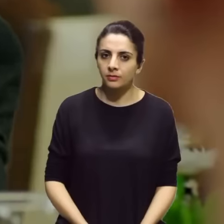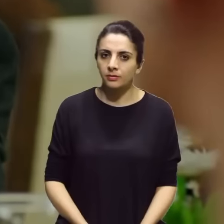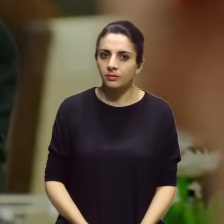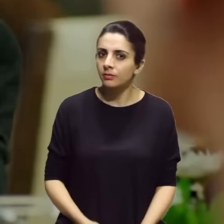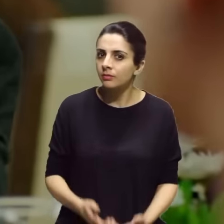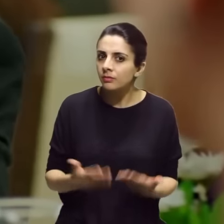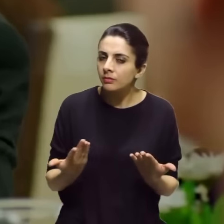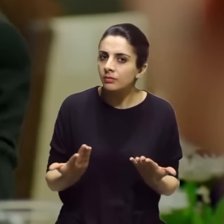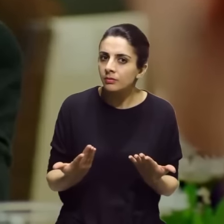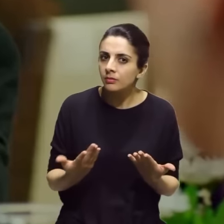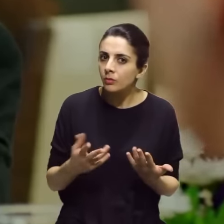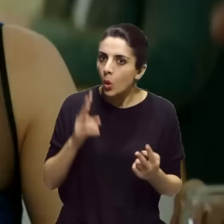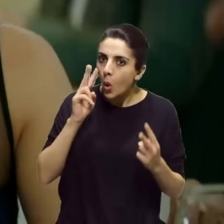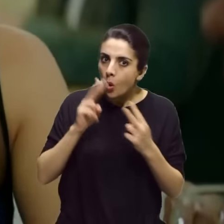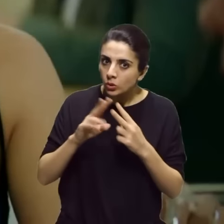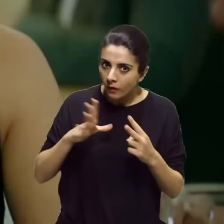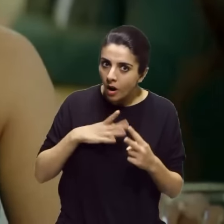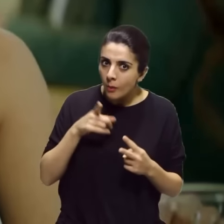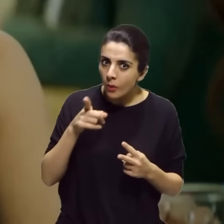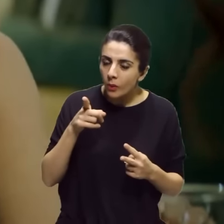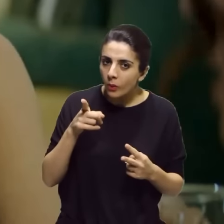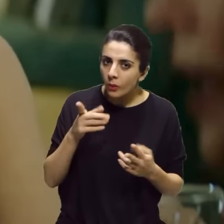bakışıyorlar. Nasıl? Görüşebiliyor musun kendisini?